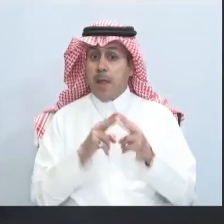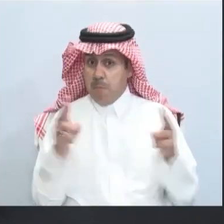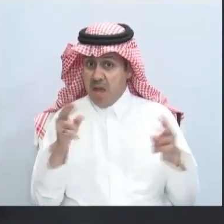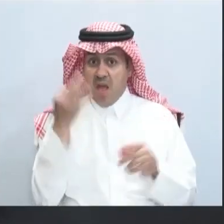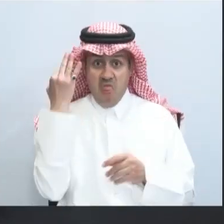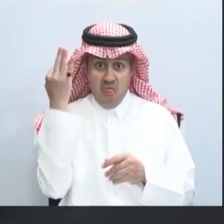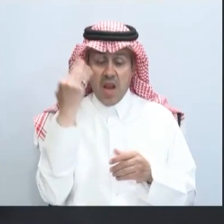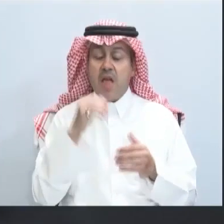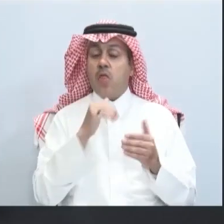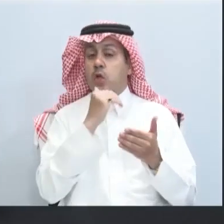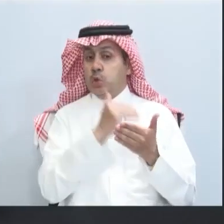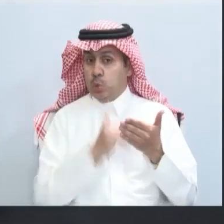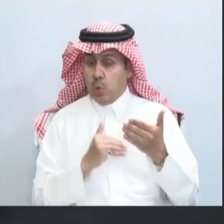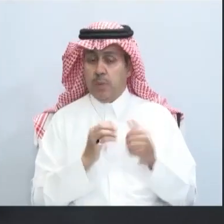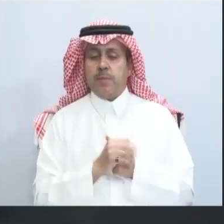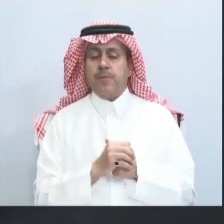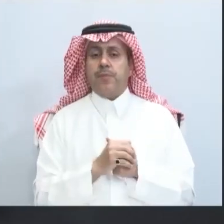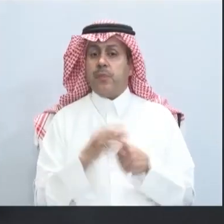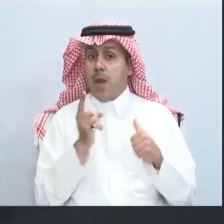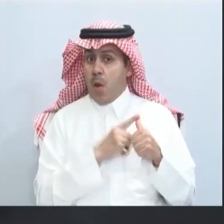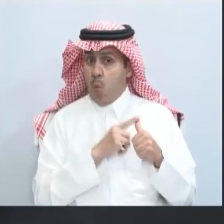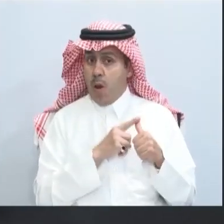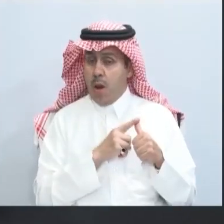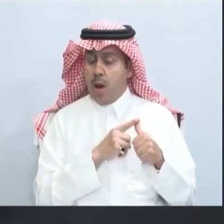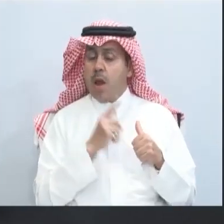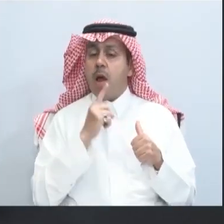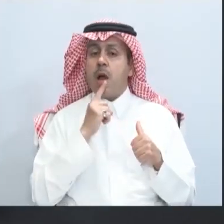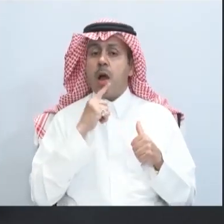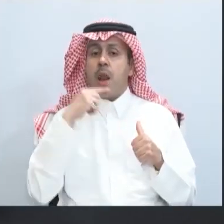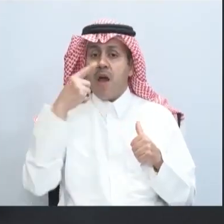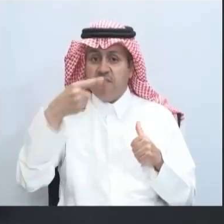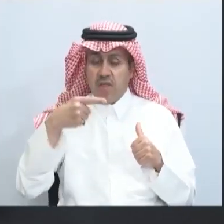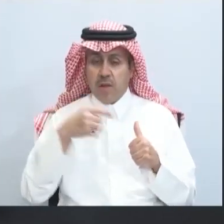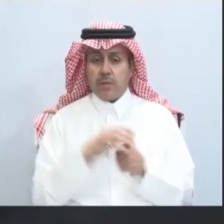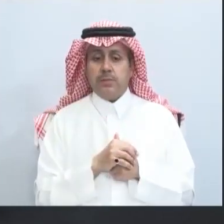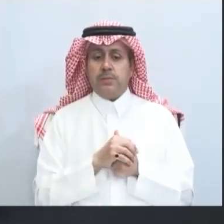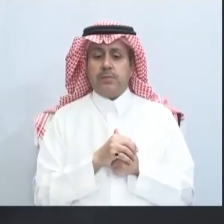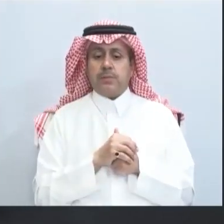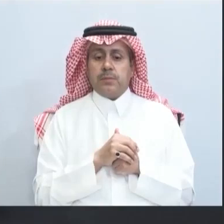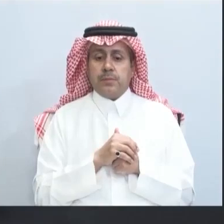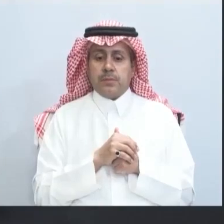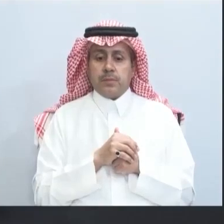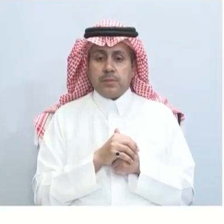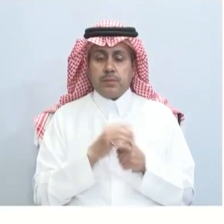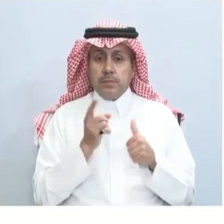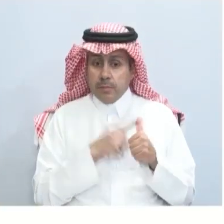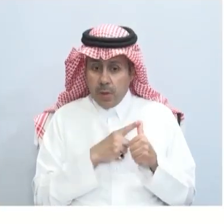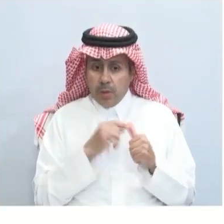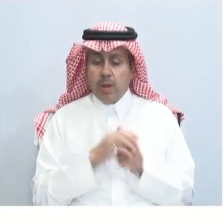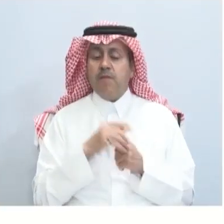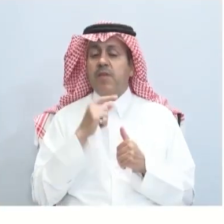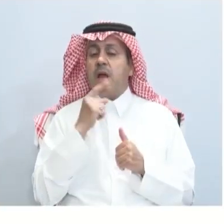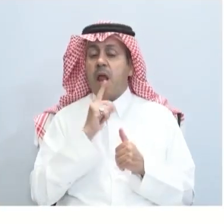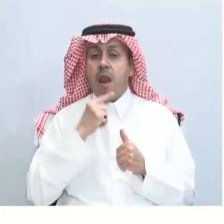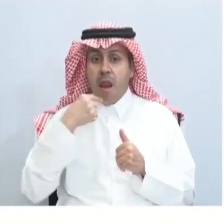طرق قلنا اولا ان يذكر في النص ماذا لفظ ماذا احسنتم اذا الامر الاول ان ياتي في لفظ